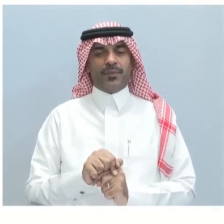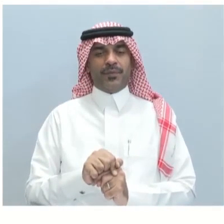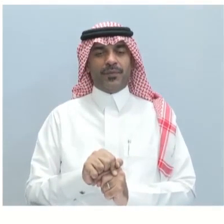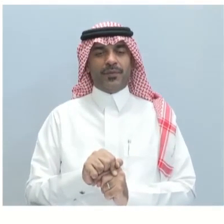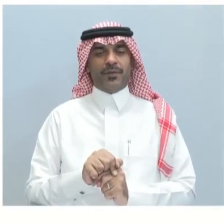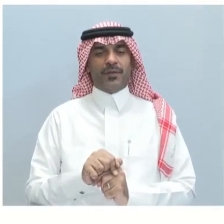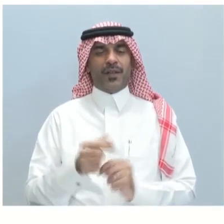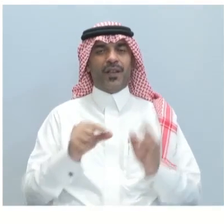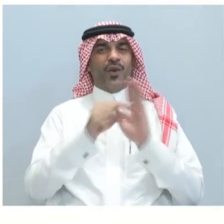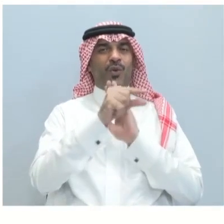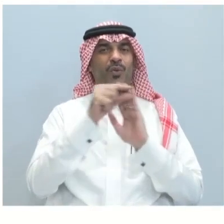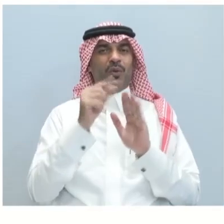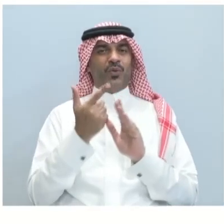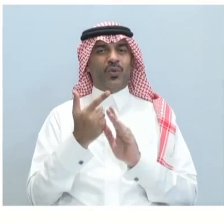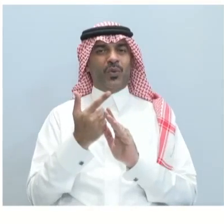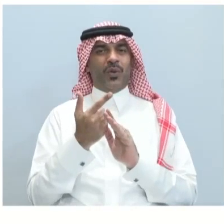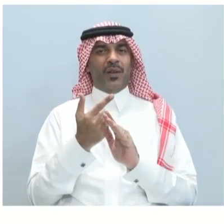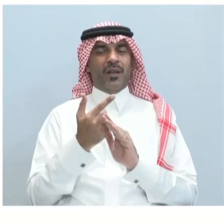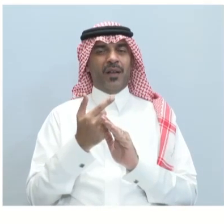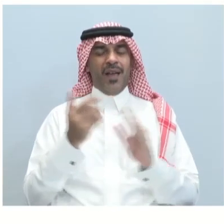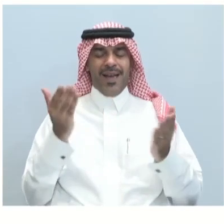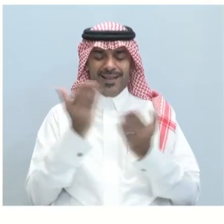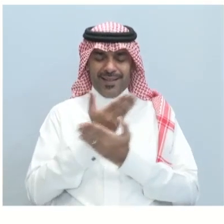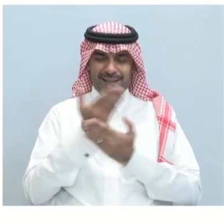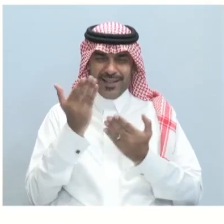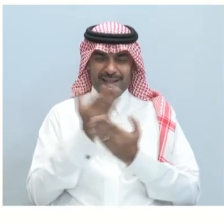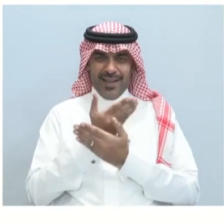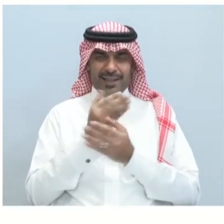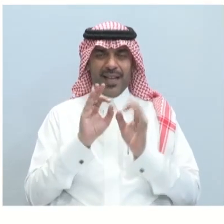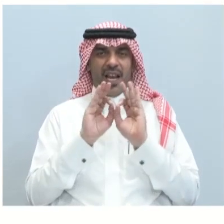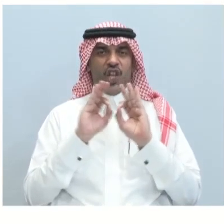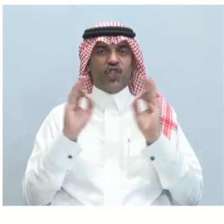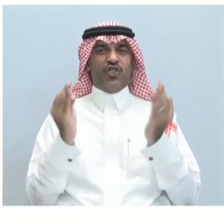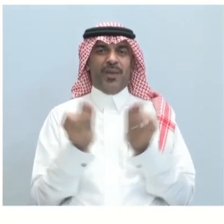طبعا عنوانه سيكون الدراسات الاجتماعيه